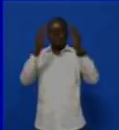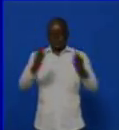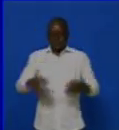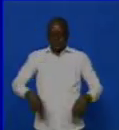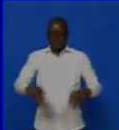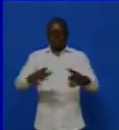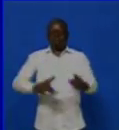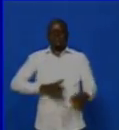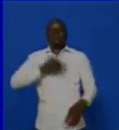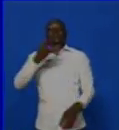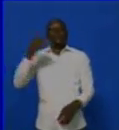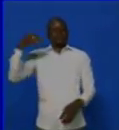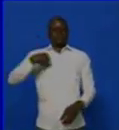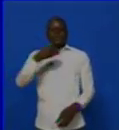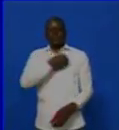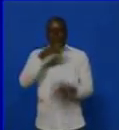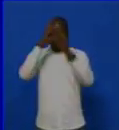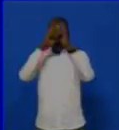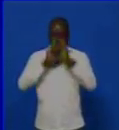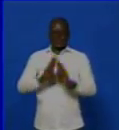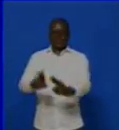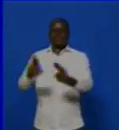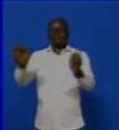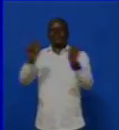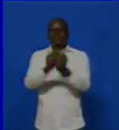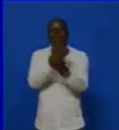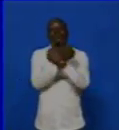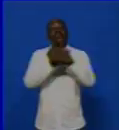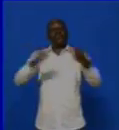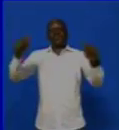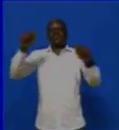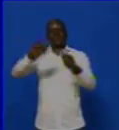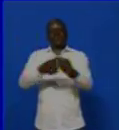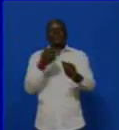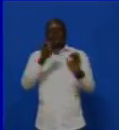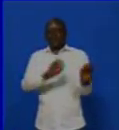Sensibiliser leurs militants sur le respect mutuel et le principe d'autonomie de chaque organisation.